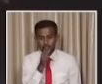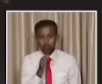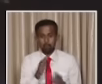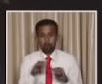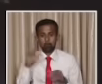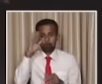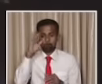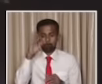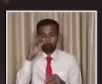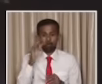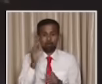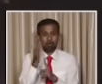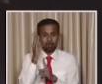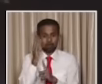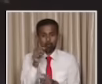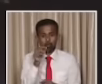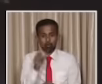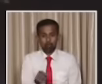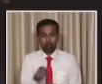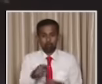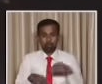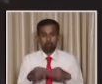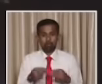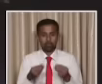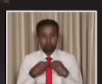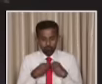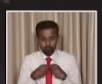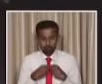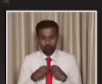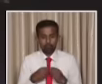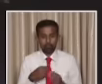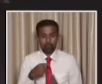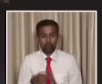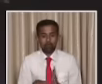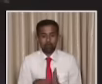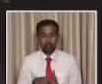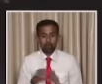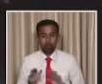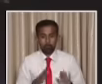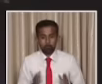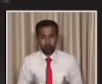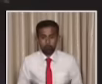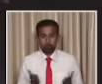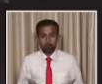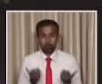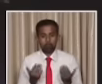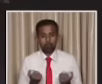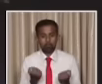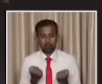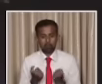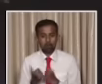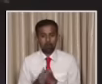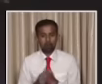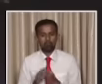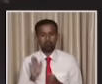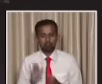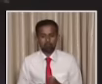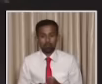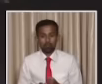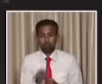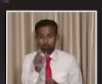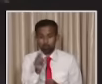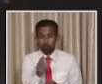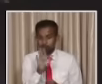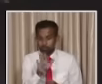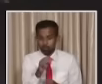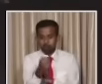පාලකයෝ මෙරටේ ජනාධිපතිවරු ඔබතුමාලගේ ඡන්ද ටික අරගෙන මෙරටේ පාලනය කරගෙන යන්න අවශ්‍ය හයිය හදාගත්ත විතරයි